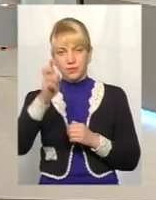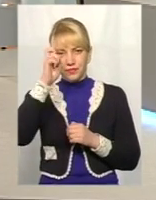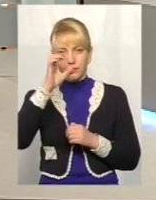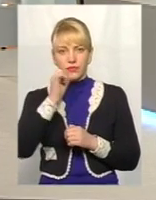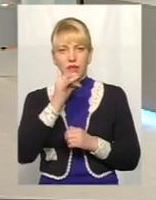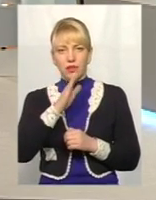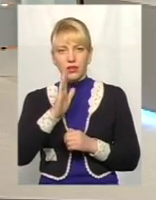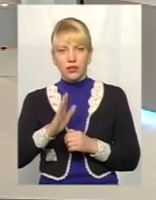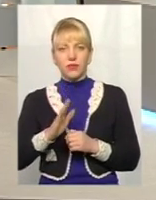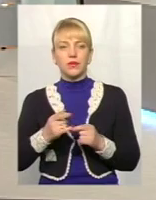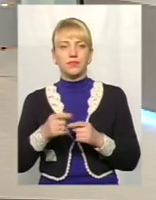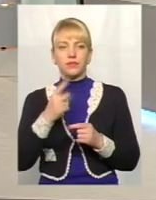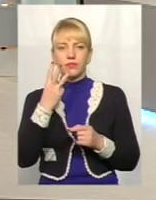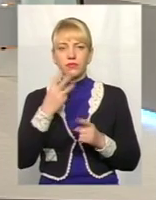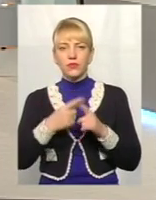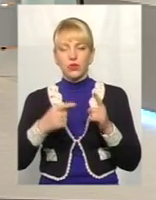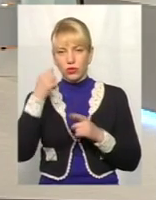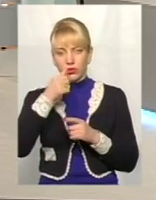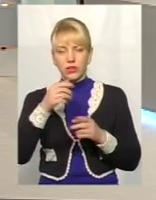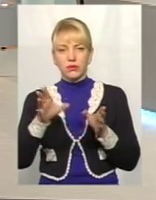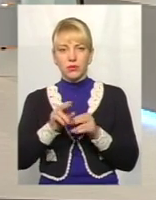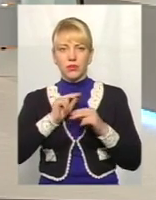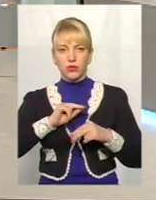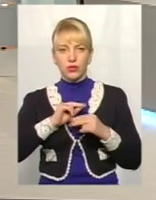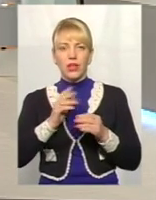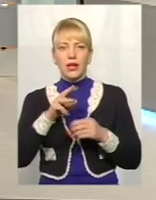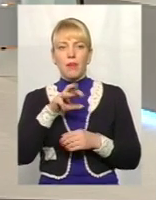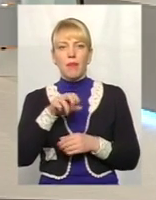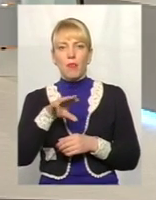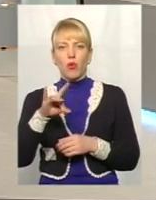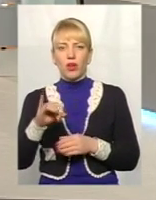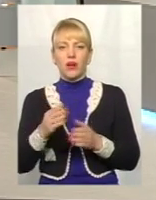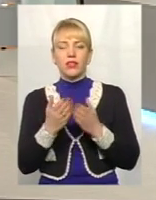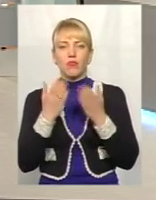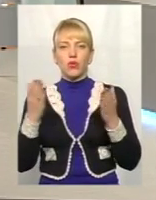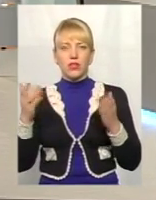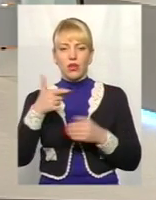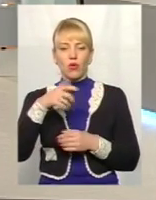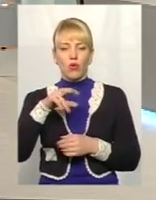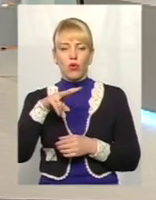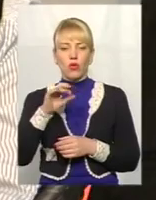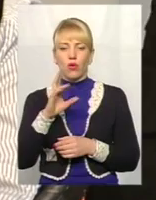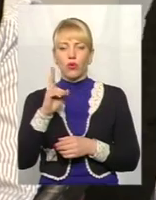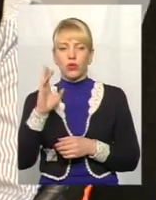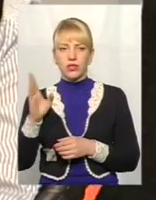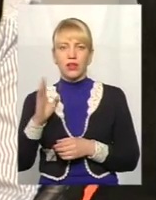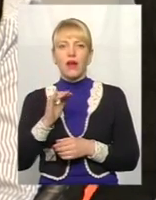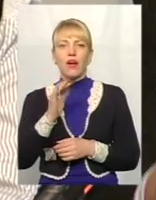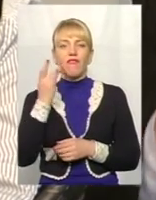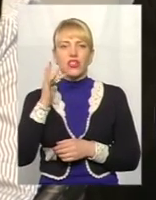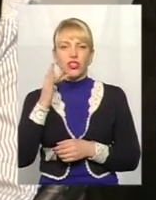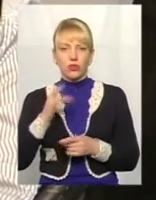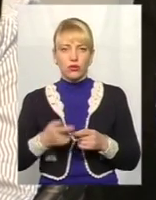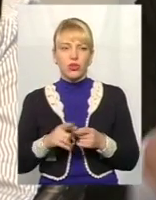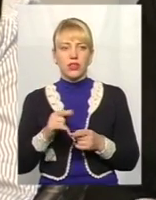архів Хмельницької області 3,5 роки співпрацює з Меморіальним музеєм Голокосту в Вашингтоні. Так сталося, що